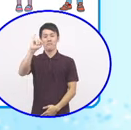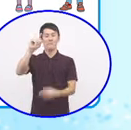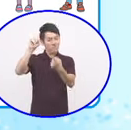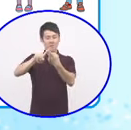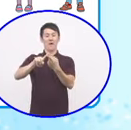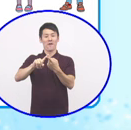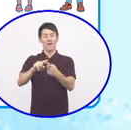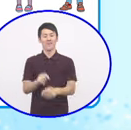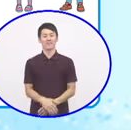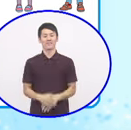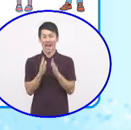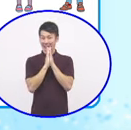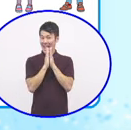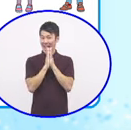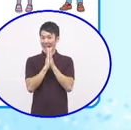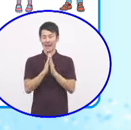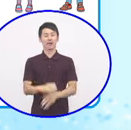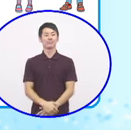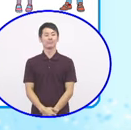葵ちゃん、正解。